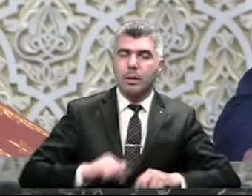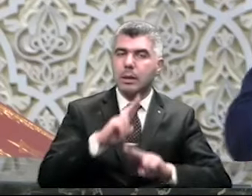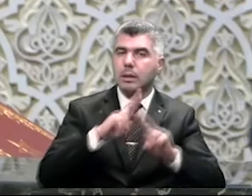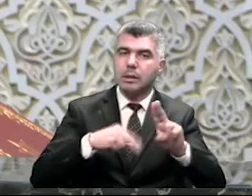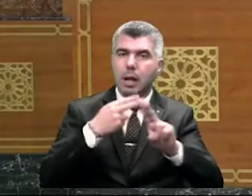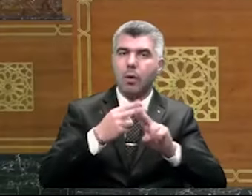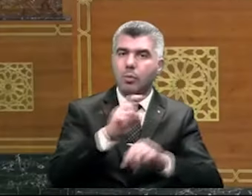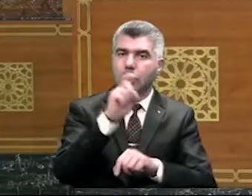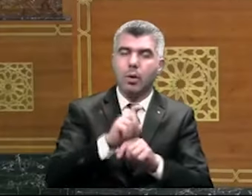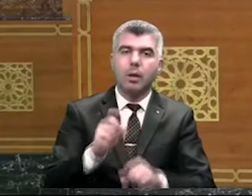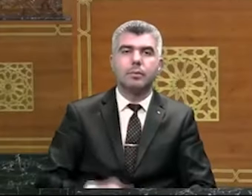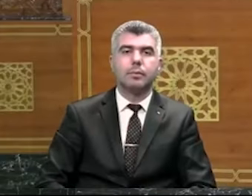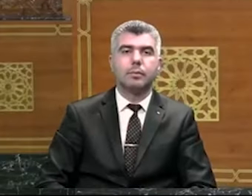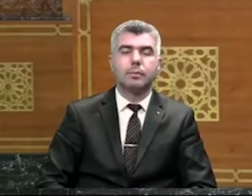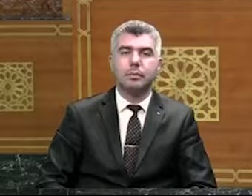على